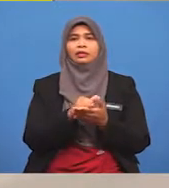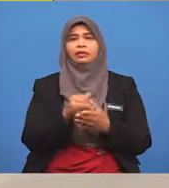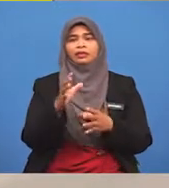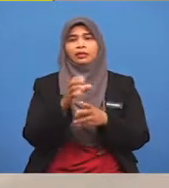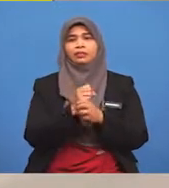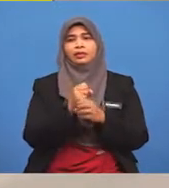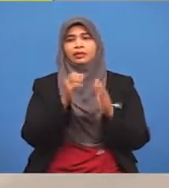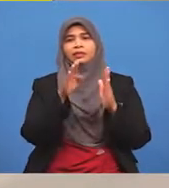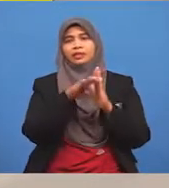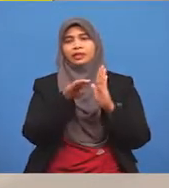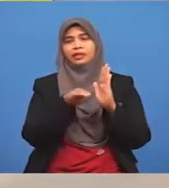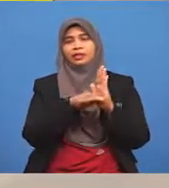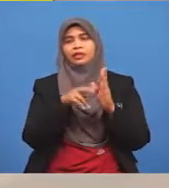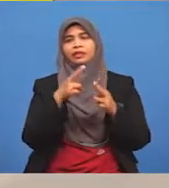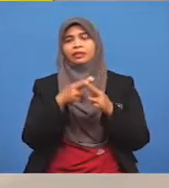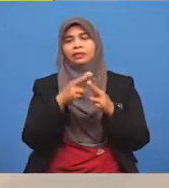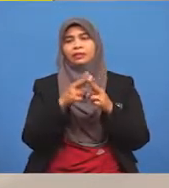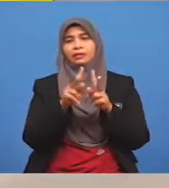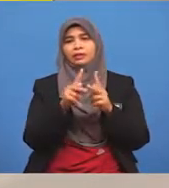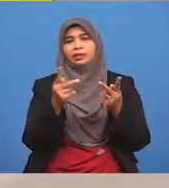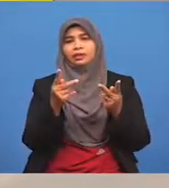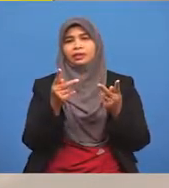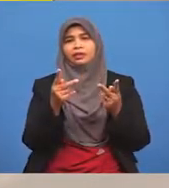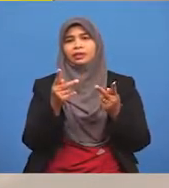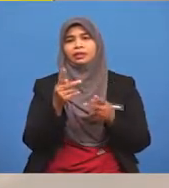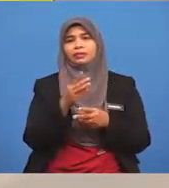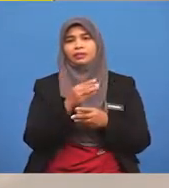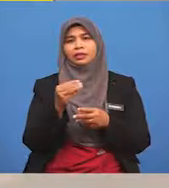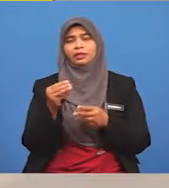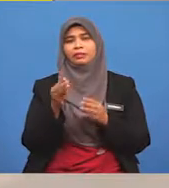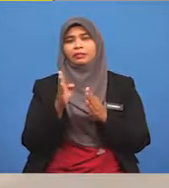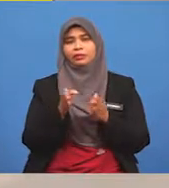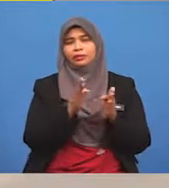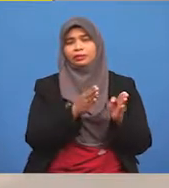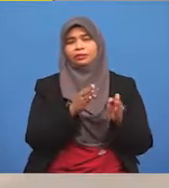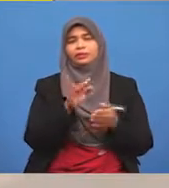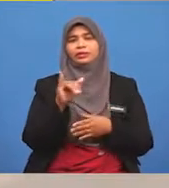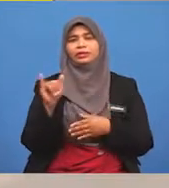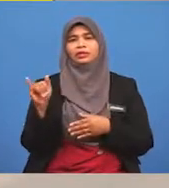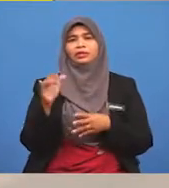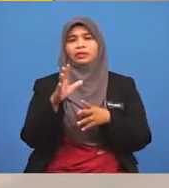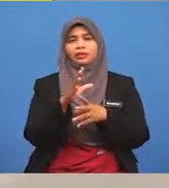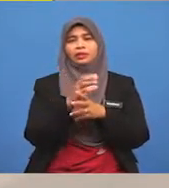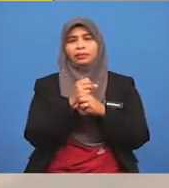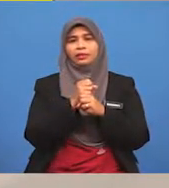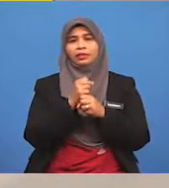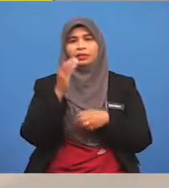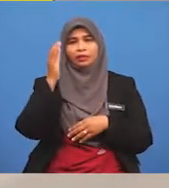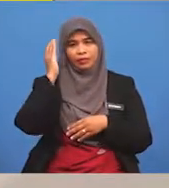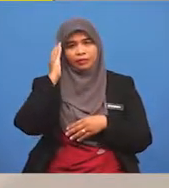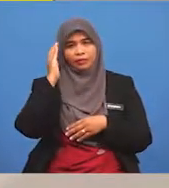nama-nama kitab Sunan As-Sittah beserta penyusunnya. Dapat mengetahui